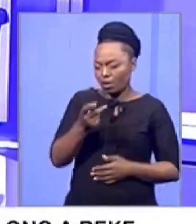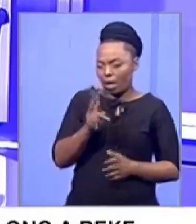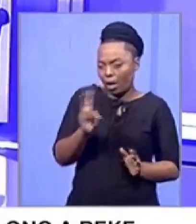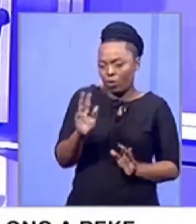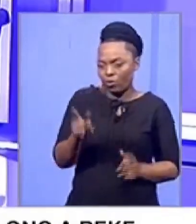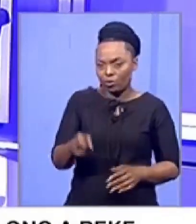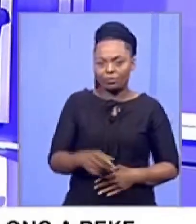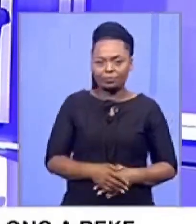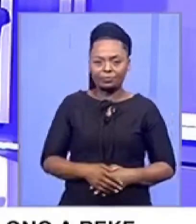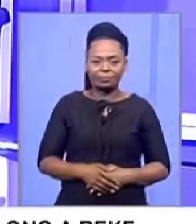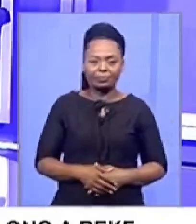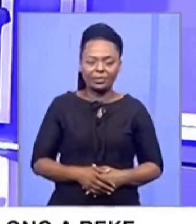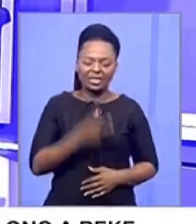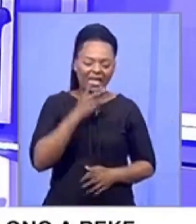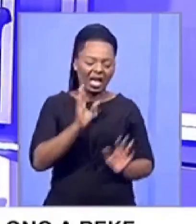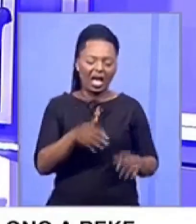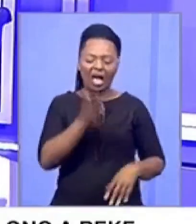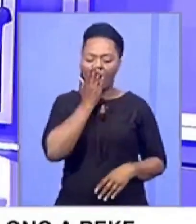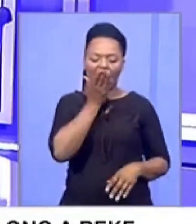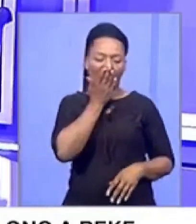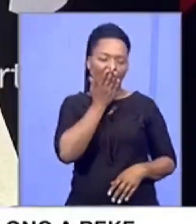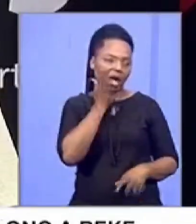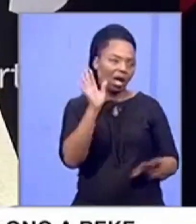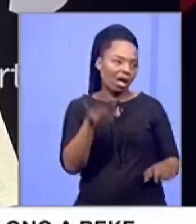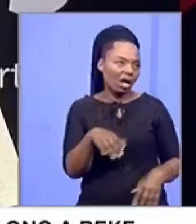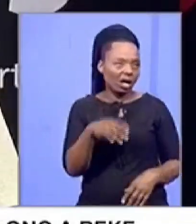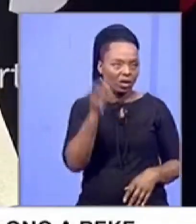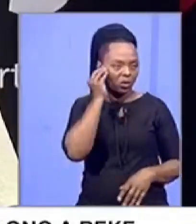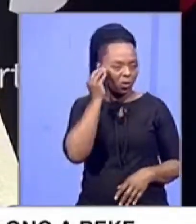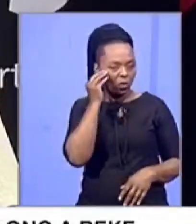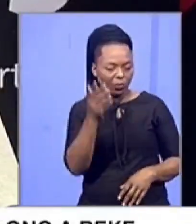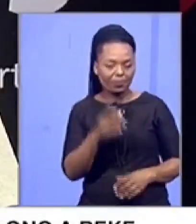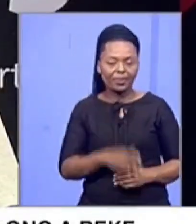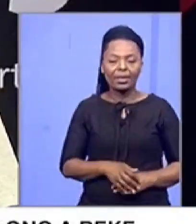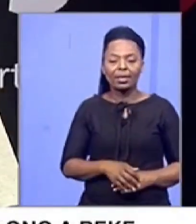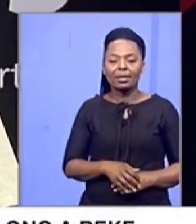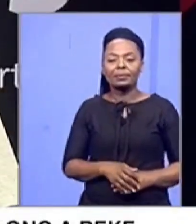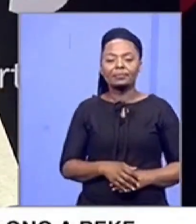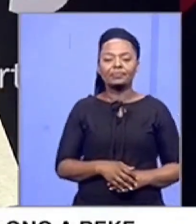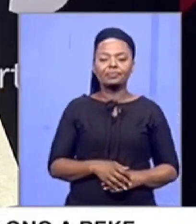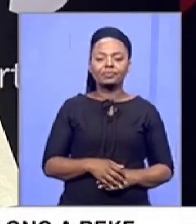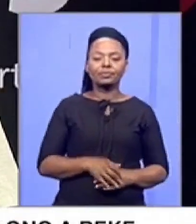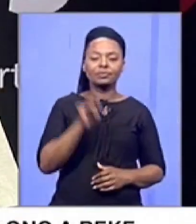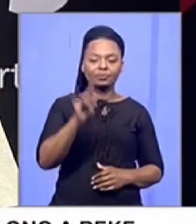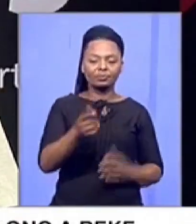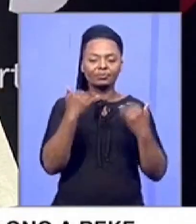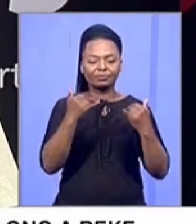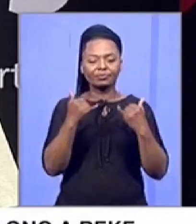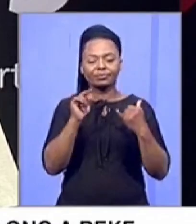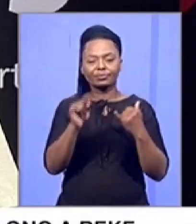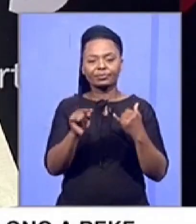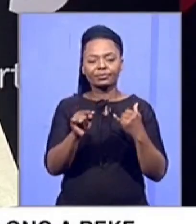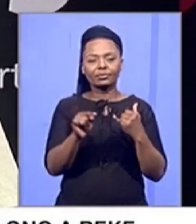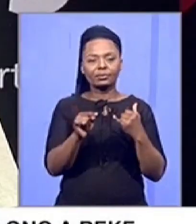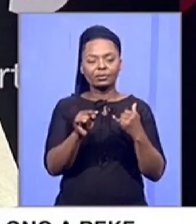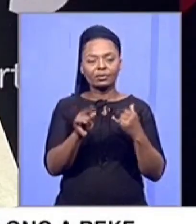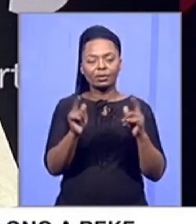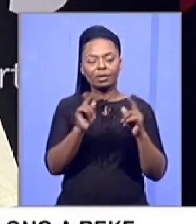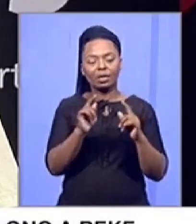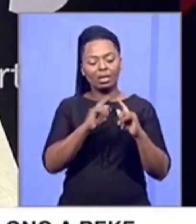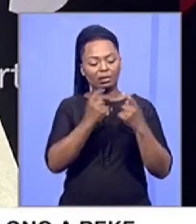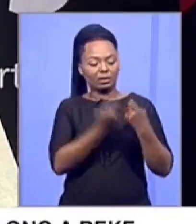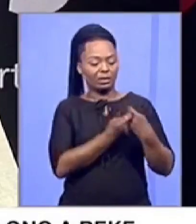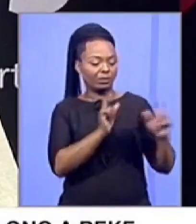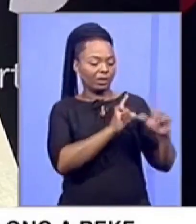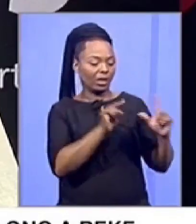ntho bobebe fela monana e gapela league ena e bua ka tsamaiso le tshebetso eo sehlopha sa Sundowns e kenya